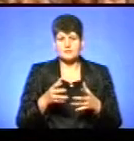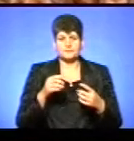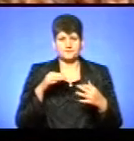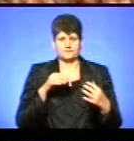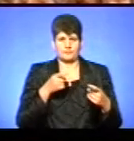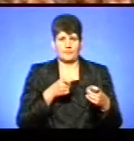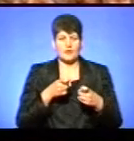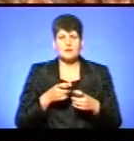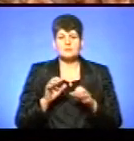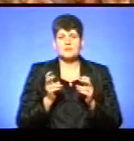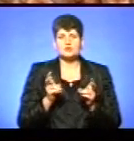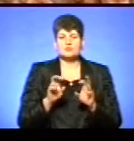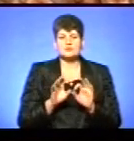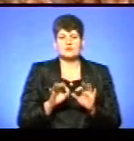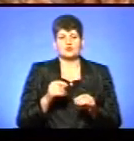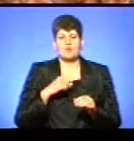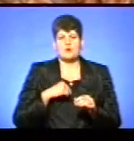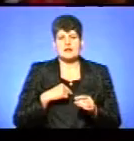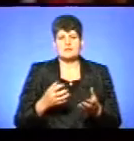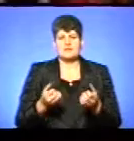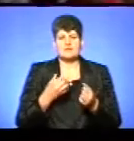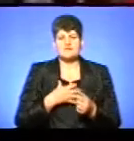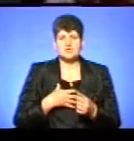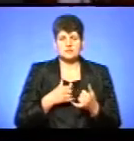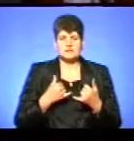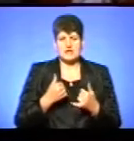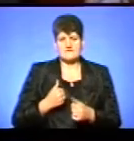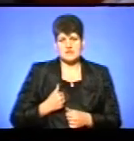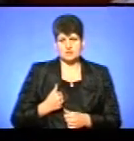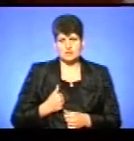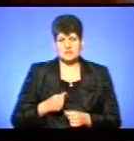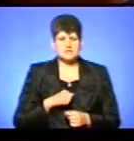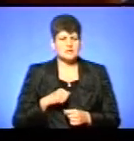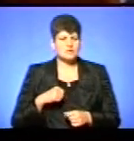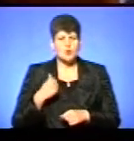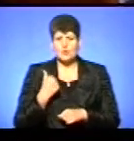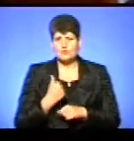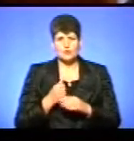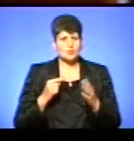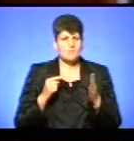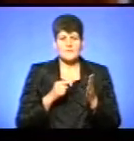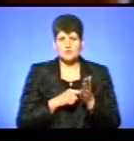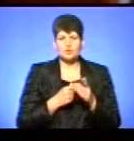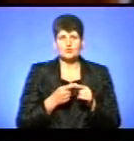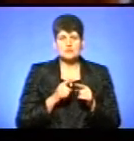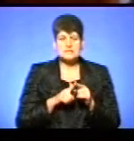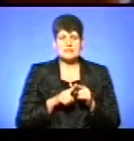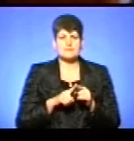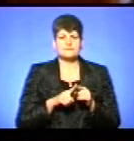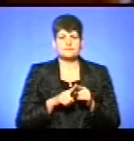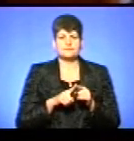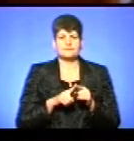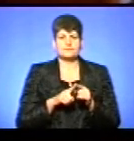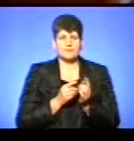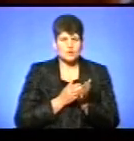розказати, що моральна підтримка молоді важлива для військових. Насамперед, саме основною метою – це зосередження